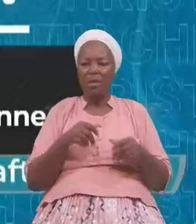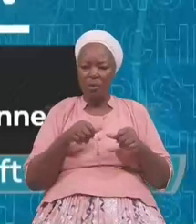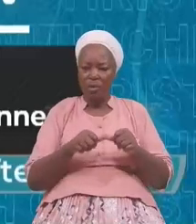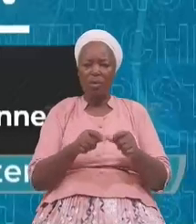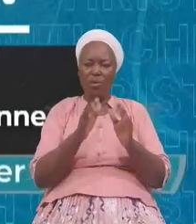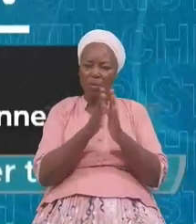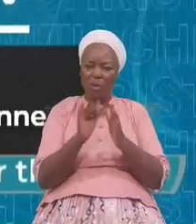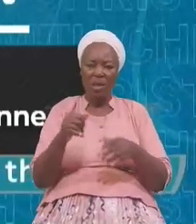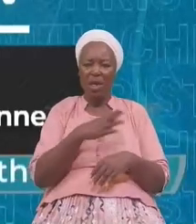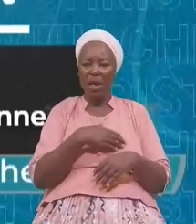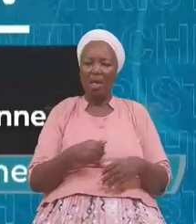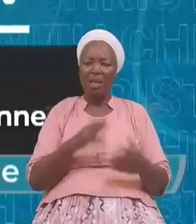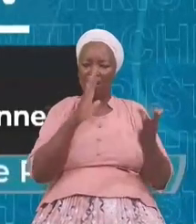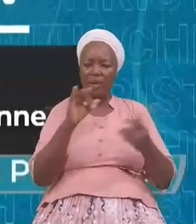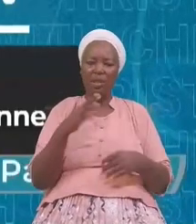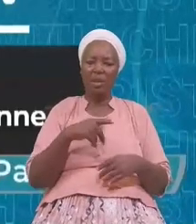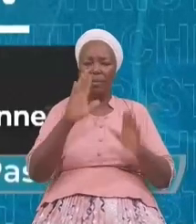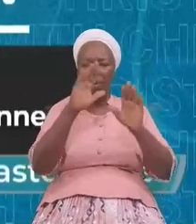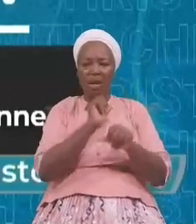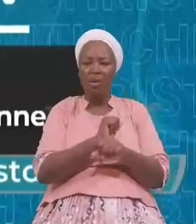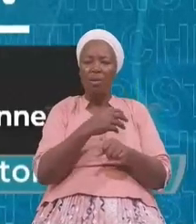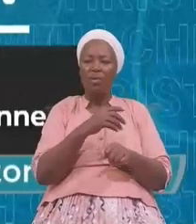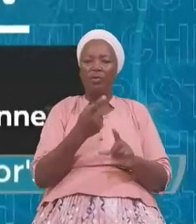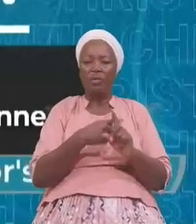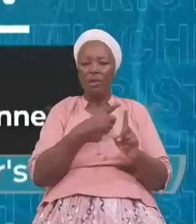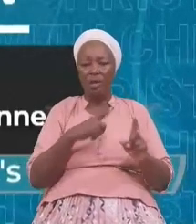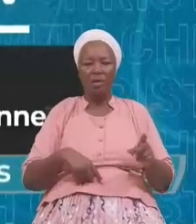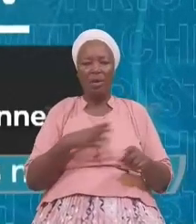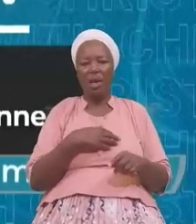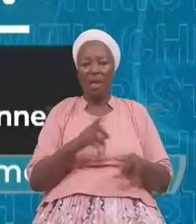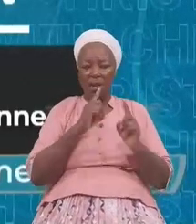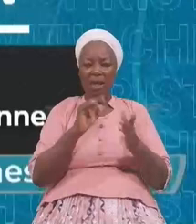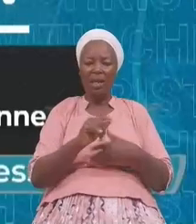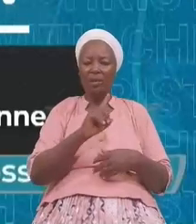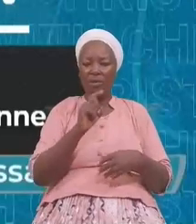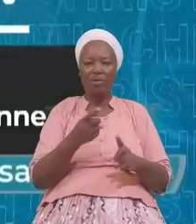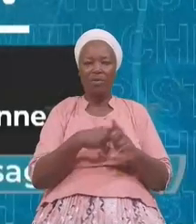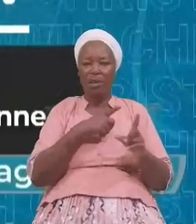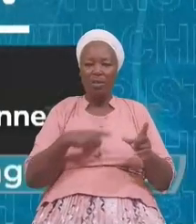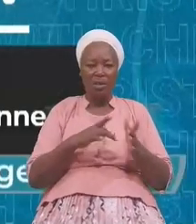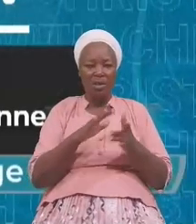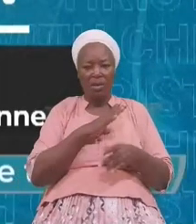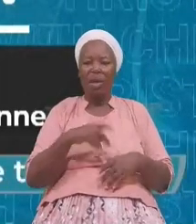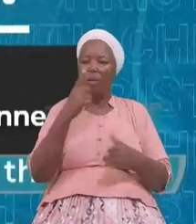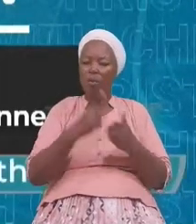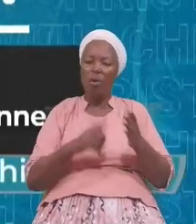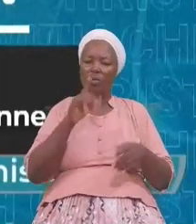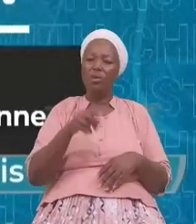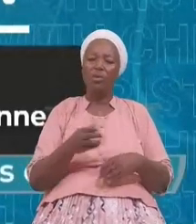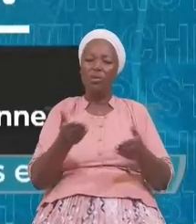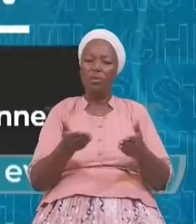la question du Seigneur Jésus-Christ. Que veux-tu que je te fasse? Ici et maintenant,